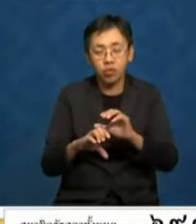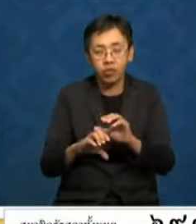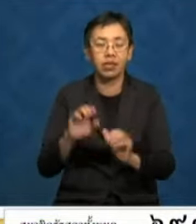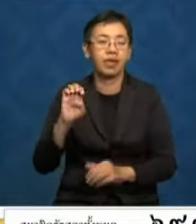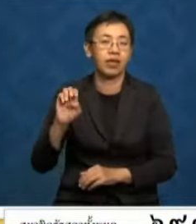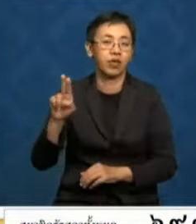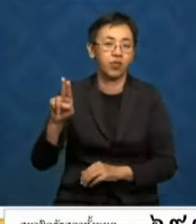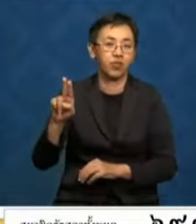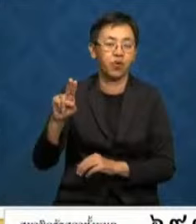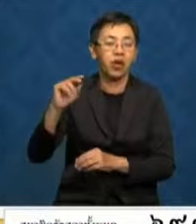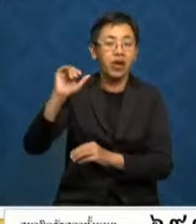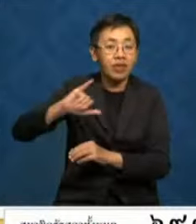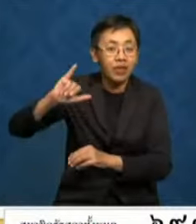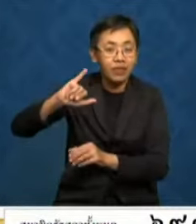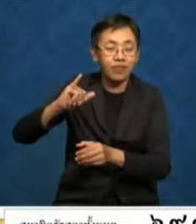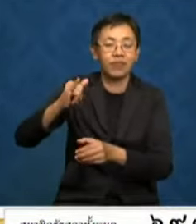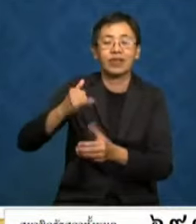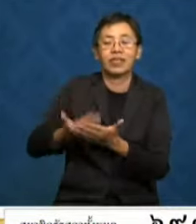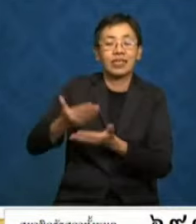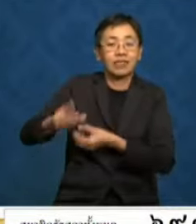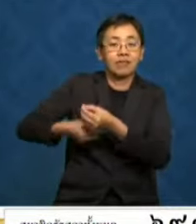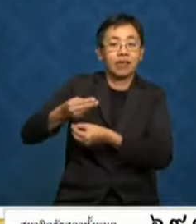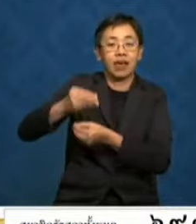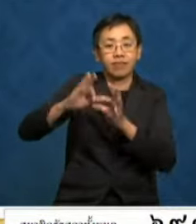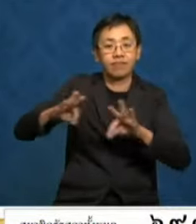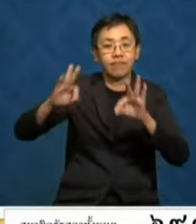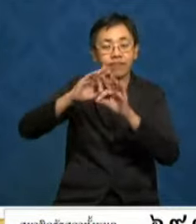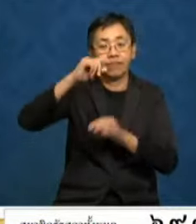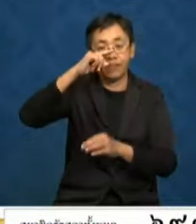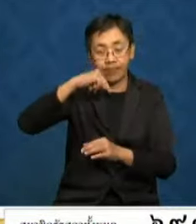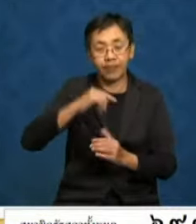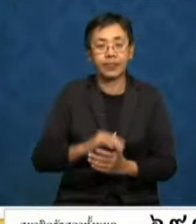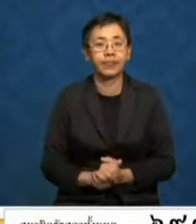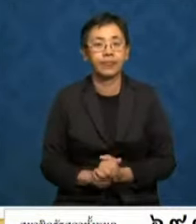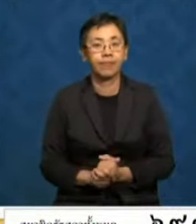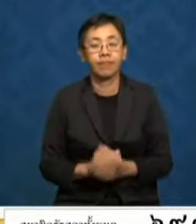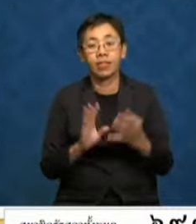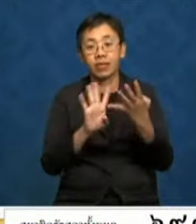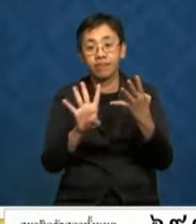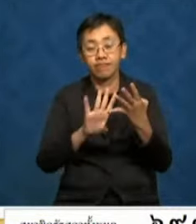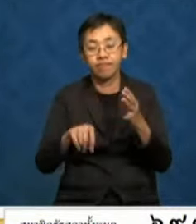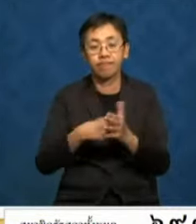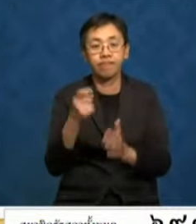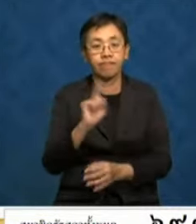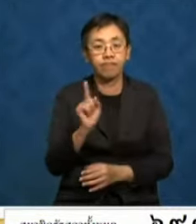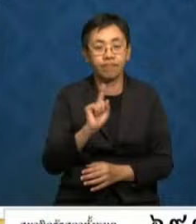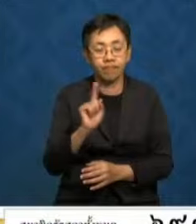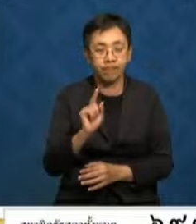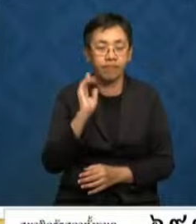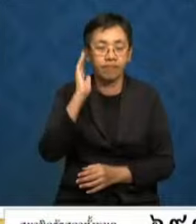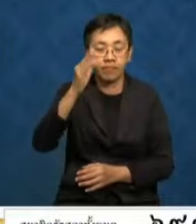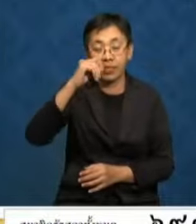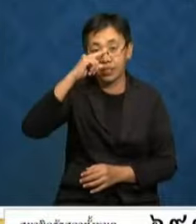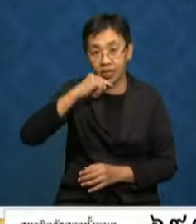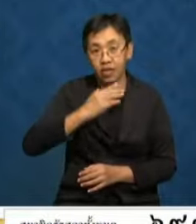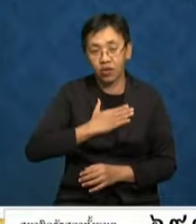EU ซึ่งเป็นคู่ค้าที่สำคัญอันดับต้นๆของไทยครับเหตุผลที่4ยกระดับสถานะประเทศไทยในระดับภูมิภาคและระดับ